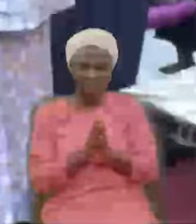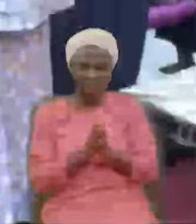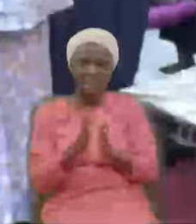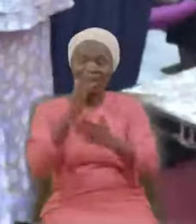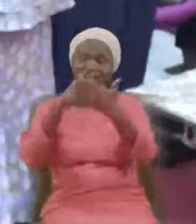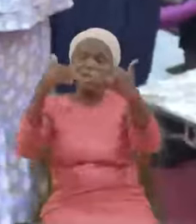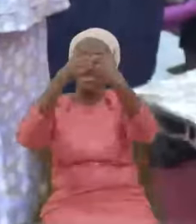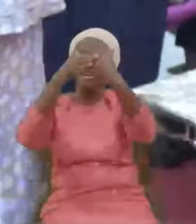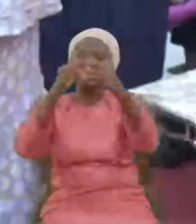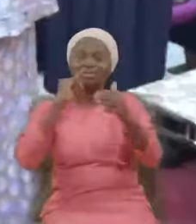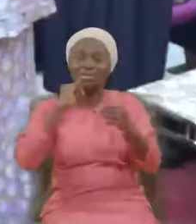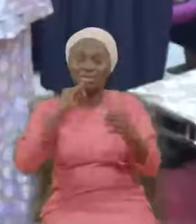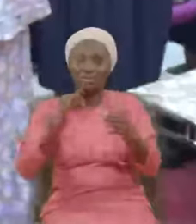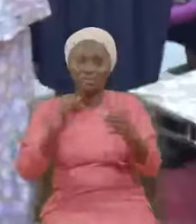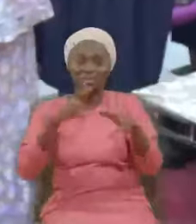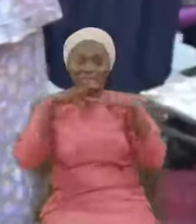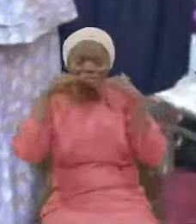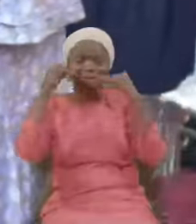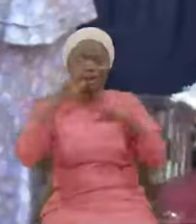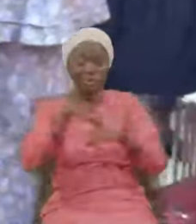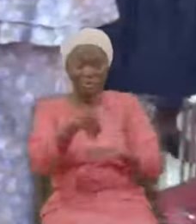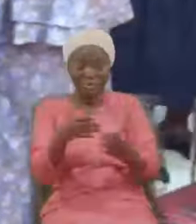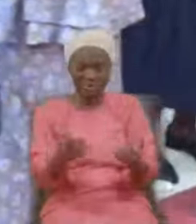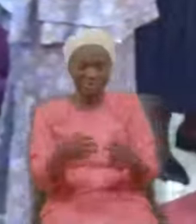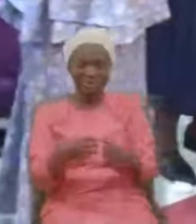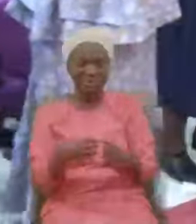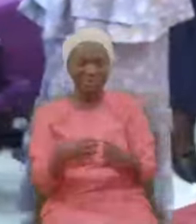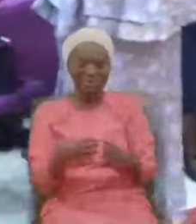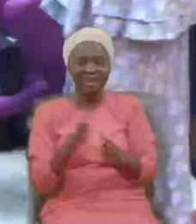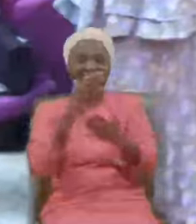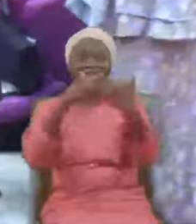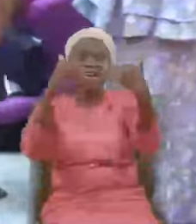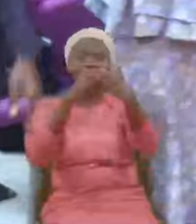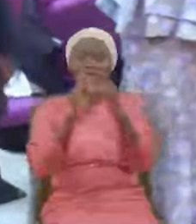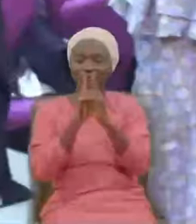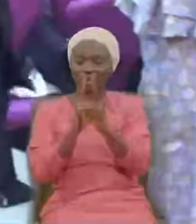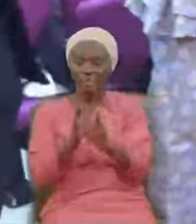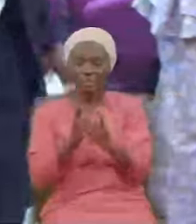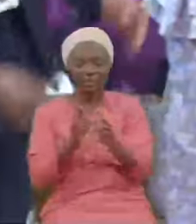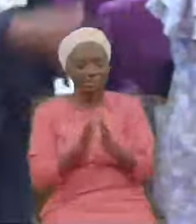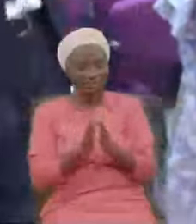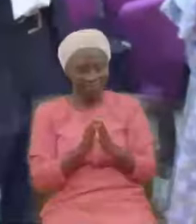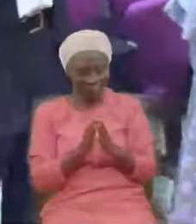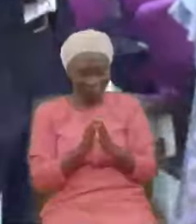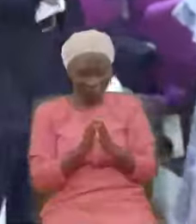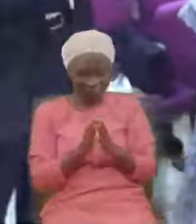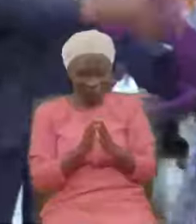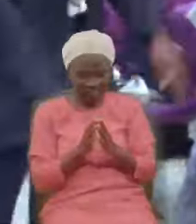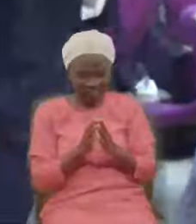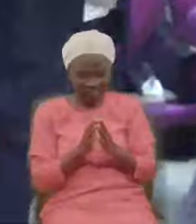La faveur du ciel pleuve sur vous. La réponse divine